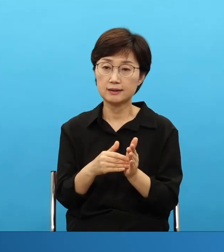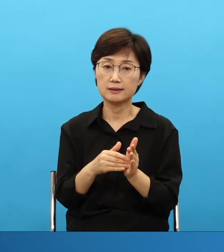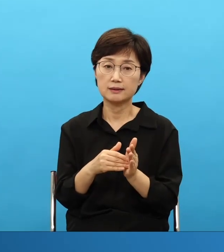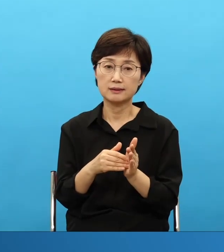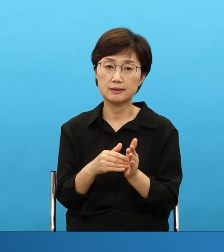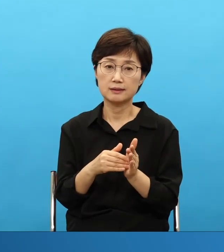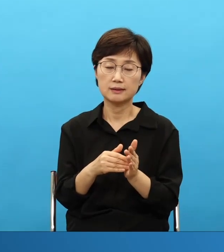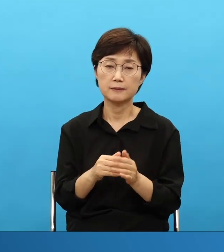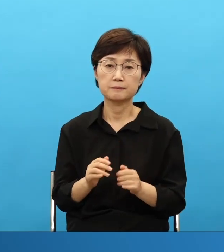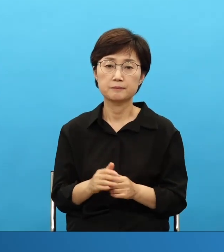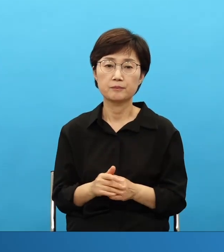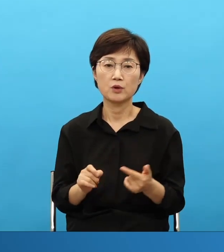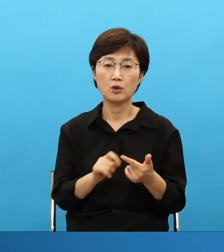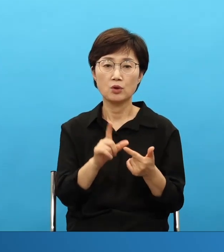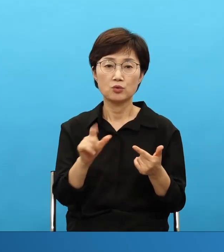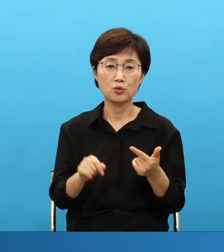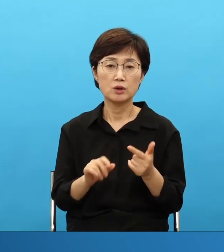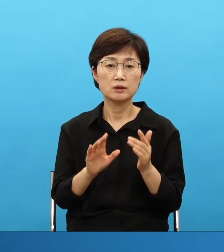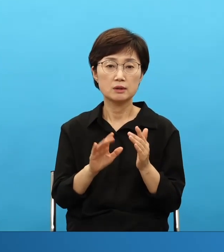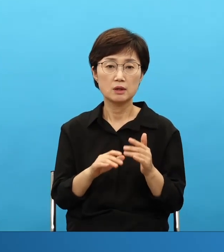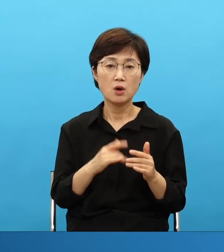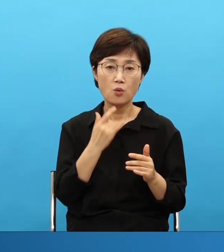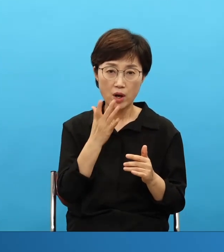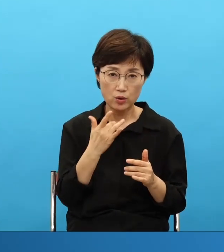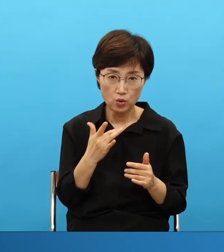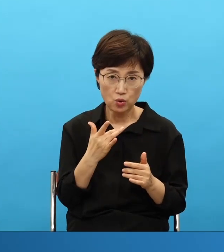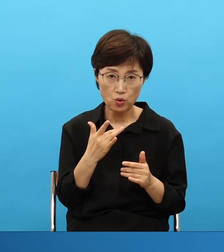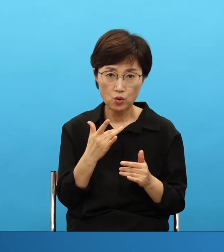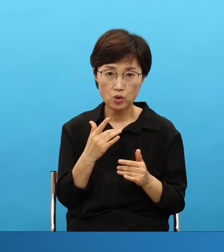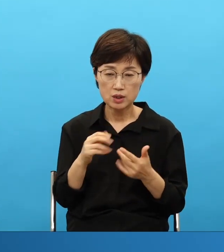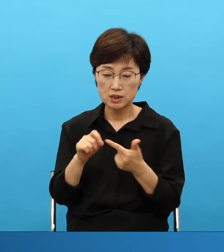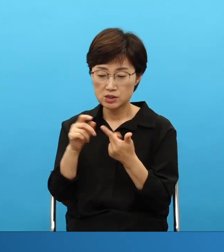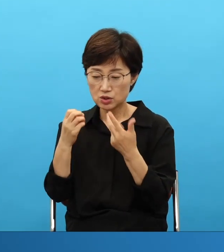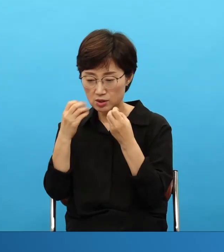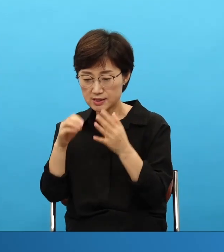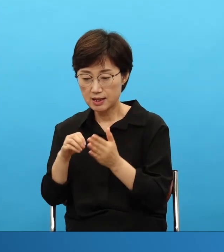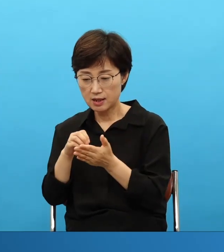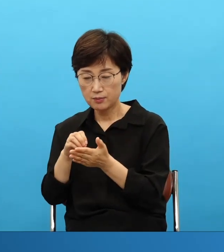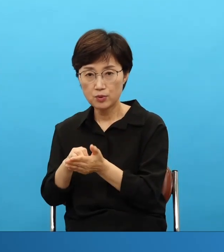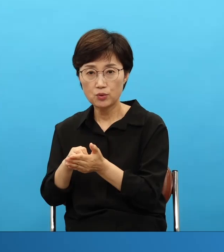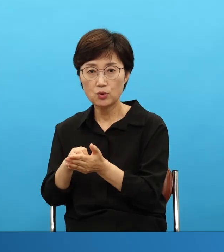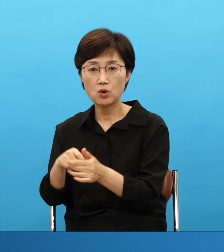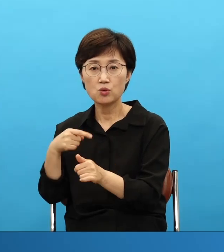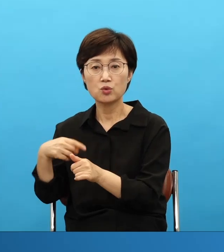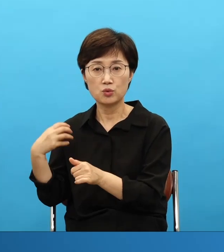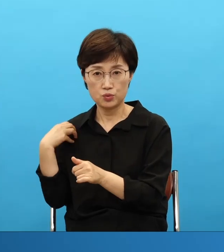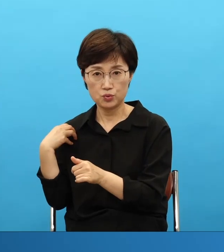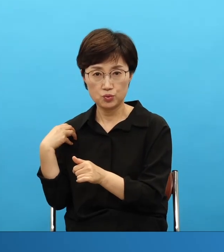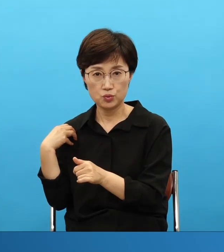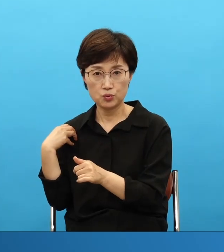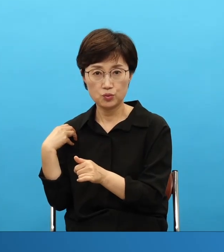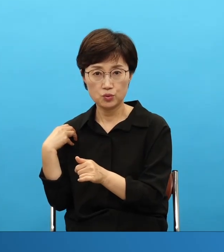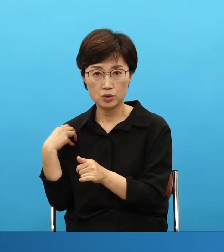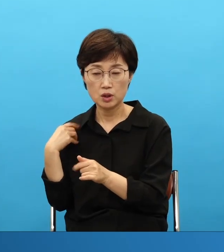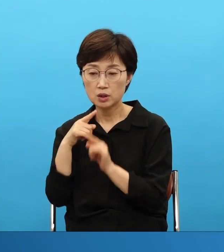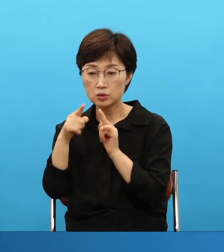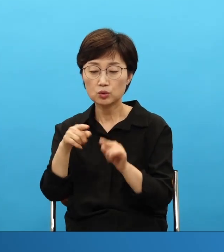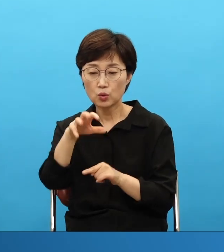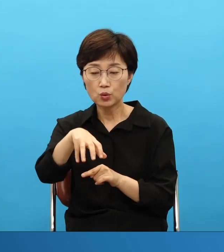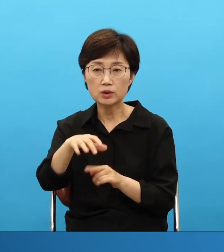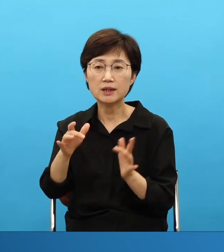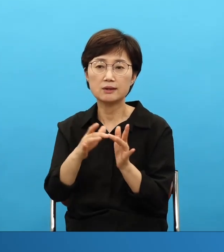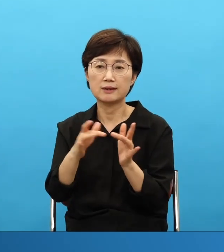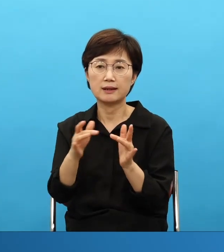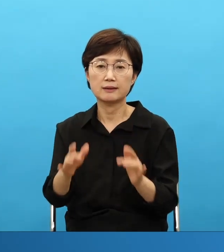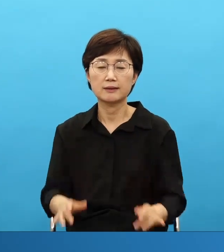진행습니다 6월 2화 7월 사자 훈련 모두 위아 KR 등록받고